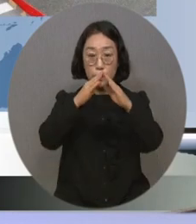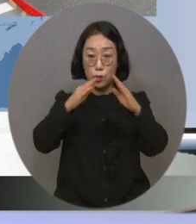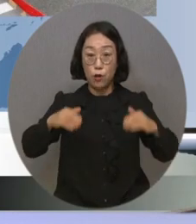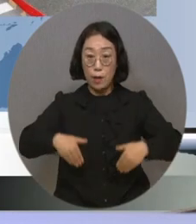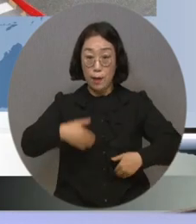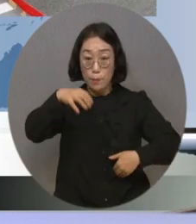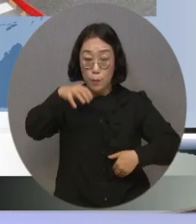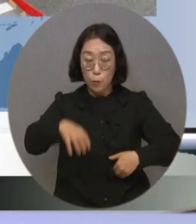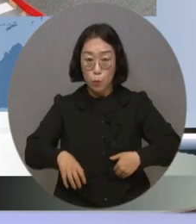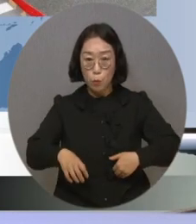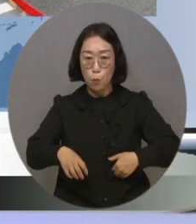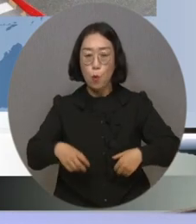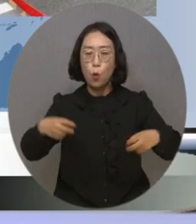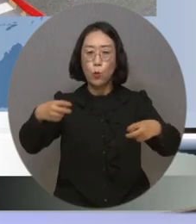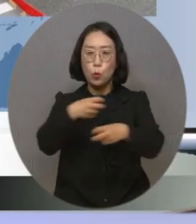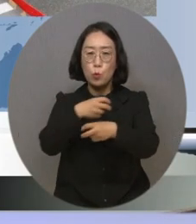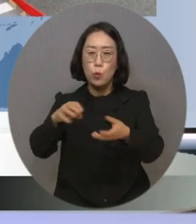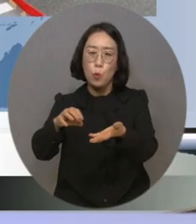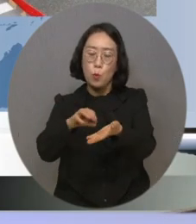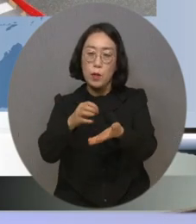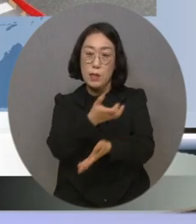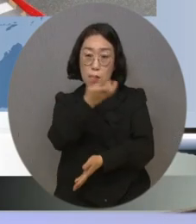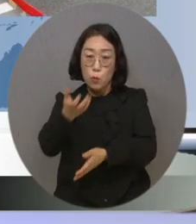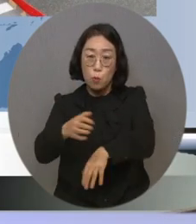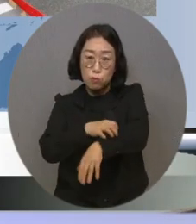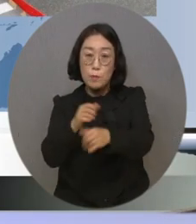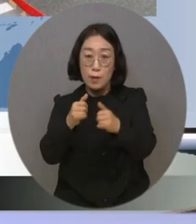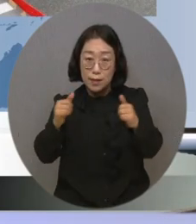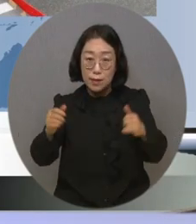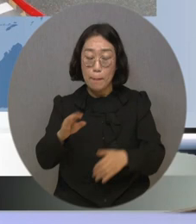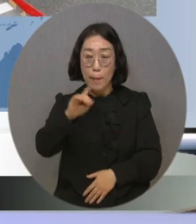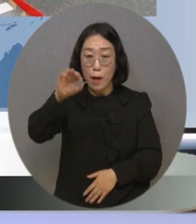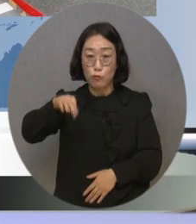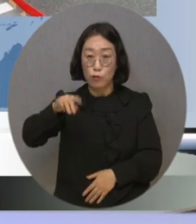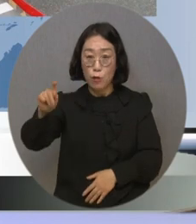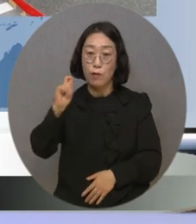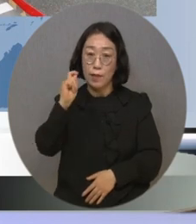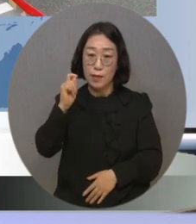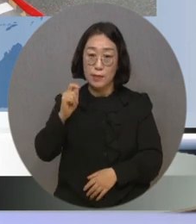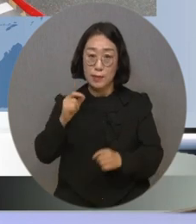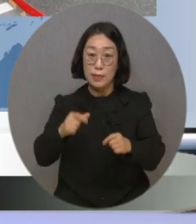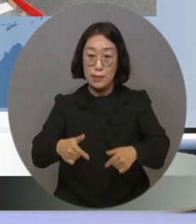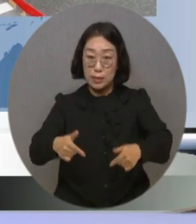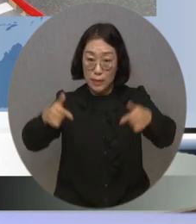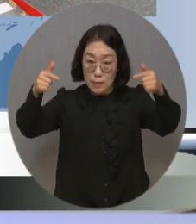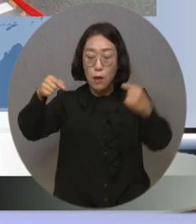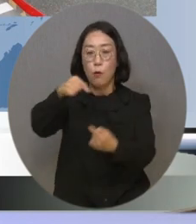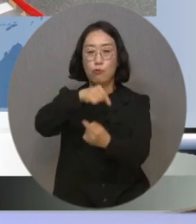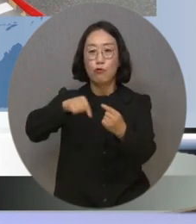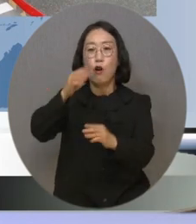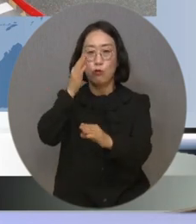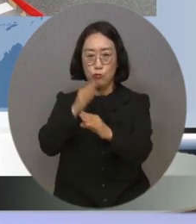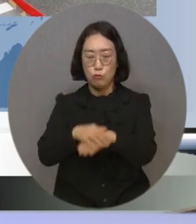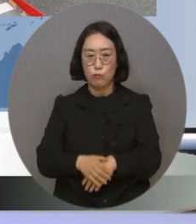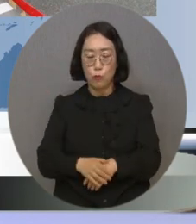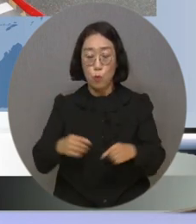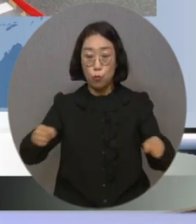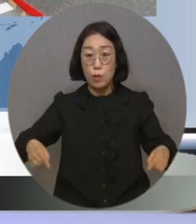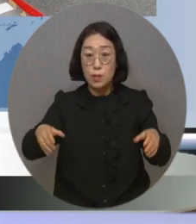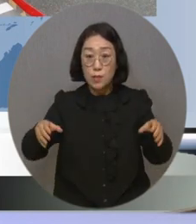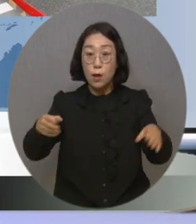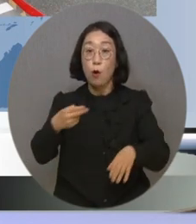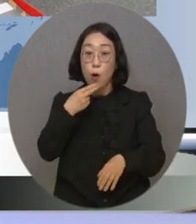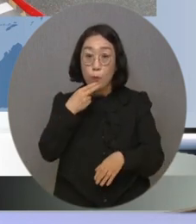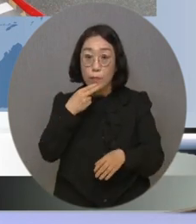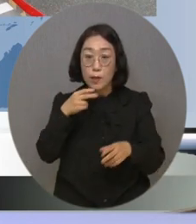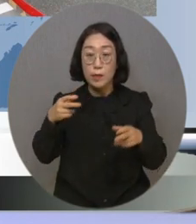전남도는 교통약자의 편리한 이동을 위해 바우처 택시 운영을 확대해 운행하고 있습니다. 특히 휠체어를 이용하지 않는